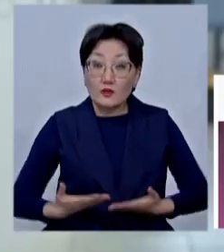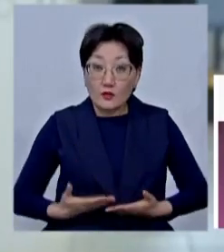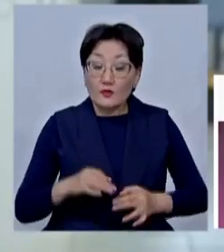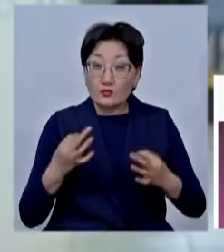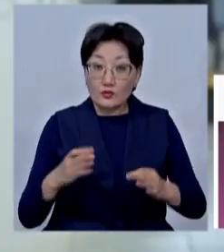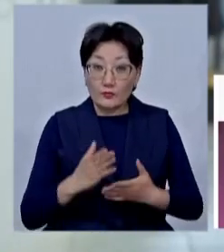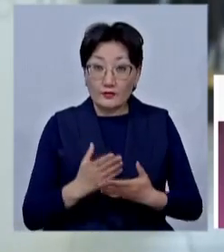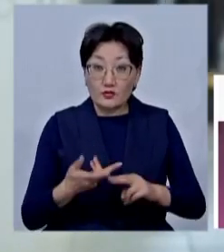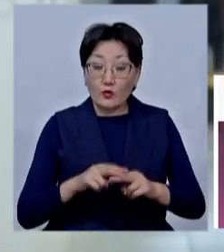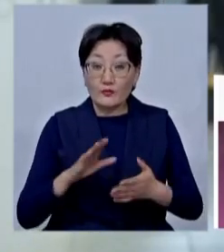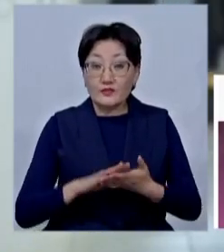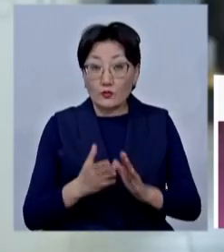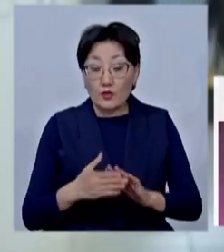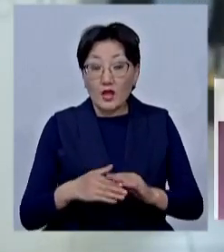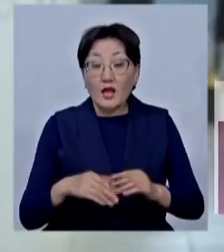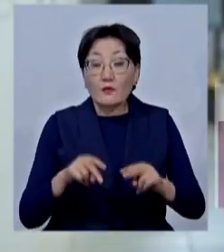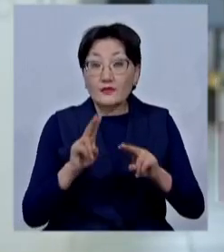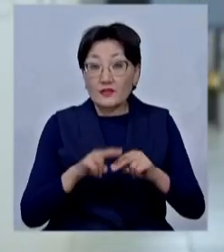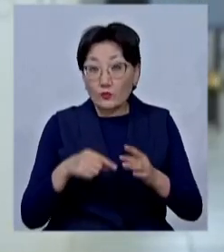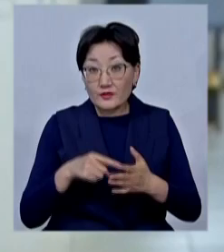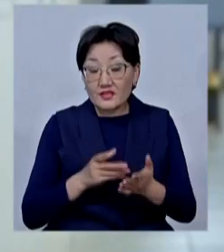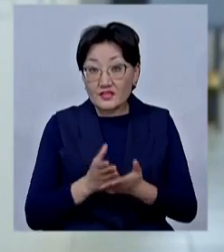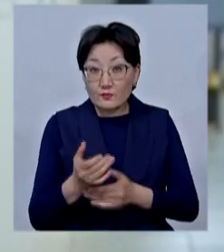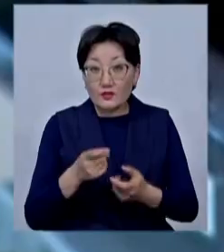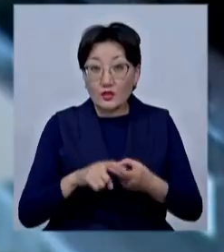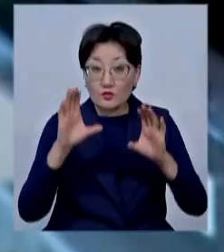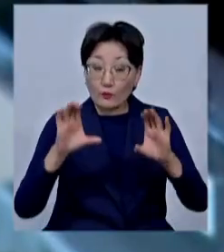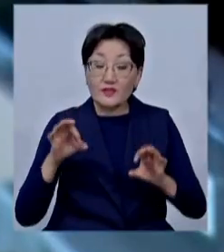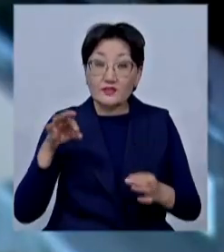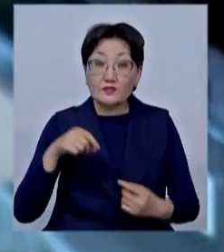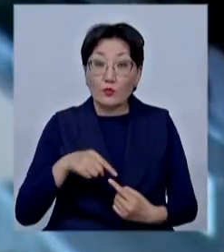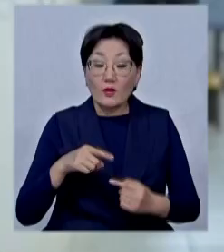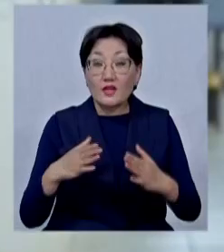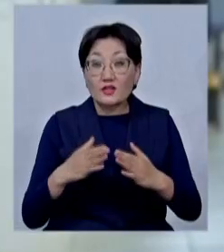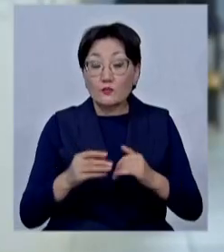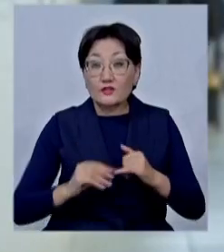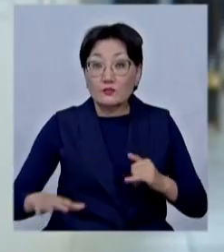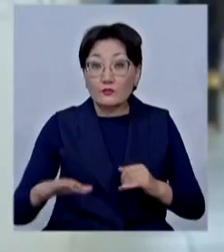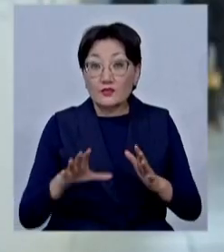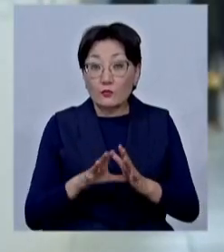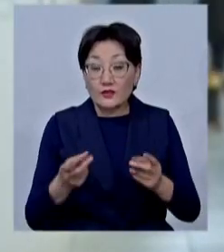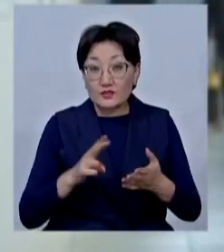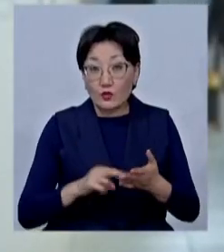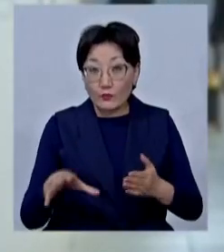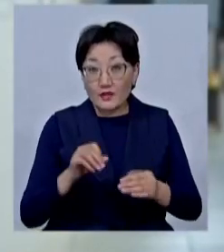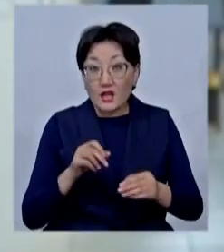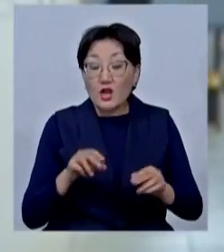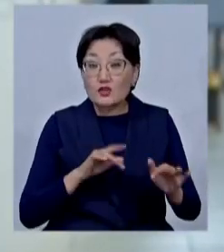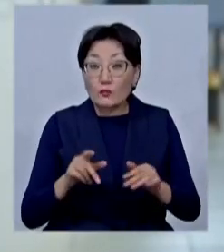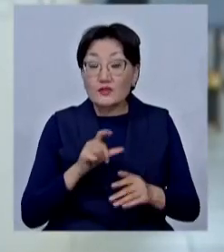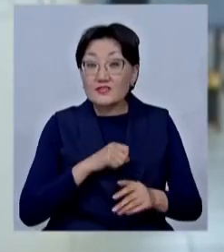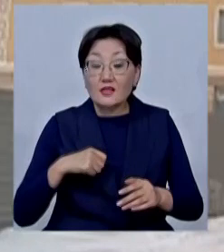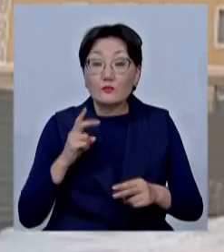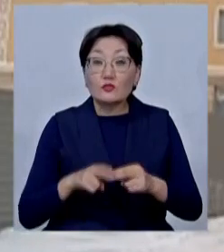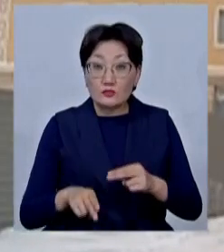Бұл жағдайда құрылыс салушы сәулет қала құрылысы қызметі туралы заңға сәйкес үйге және желілерді қосуға қатысты барлық шаруаны өзі